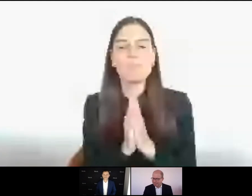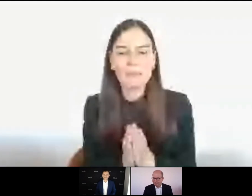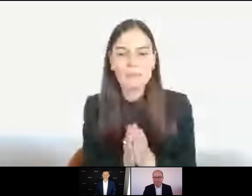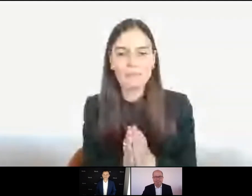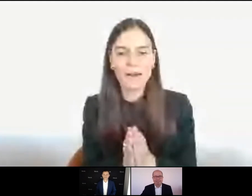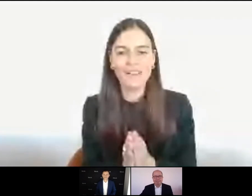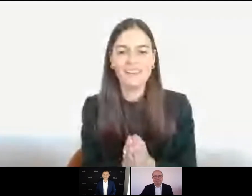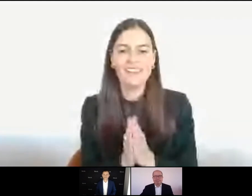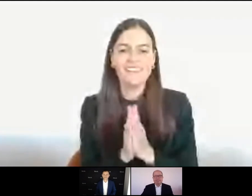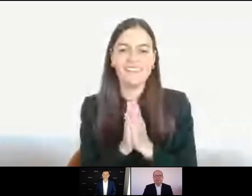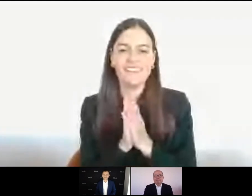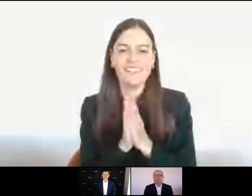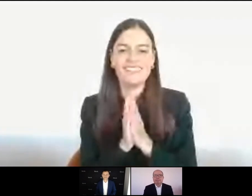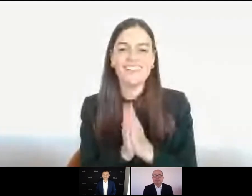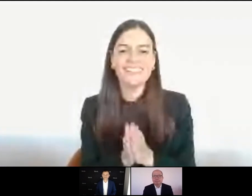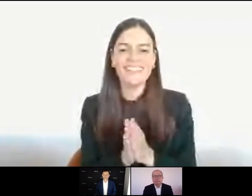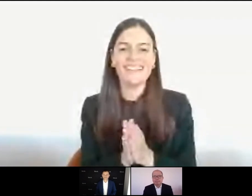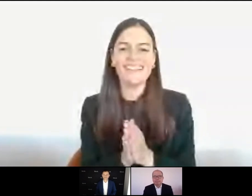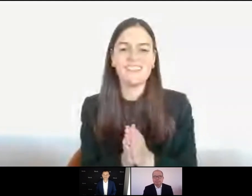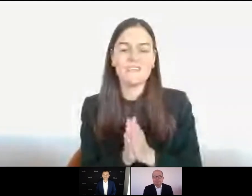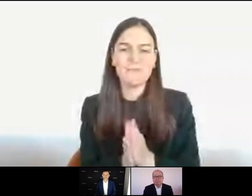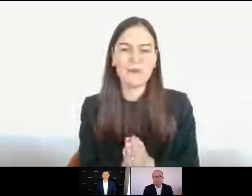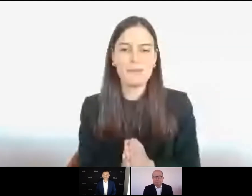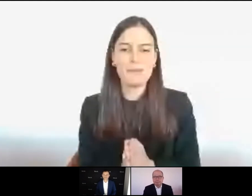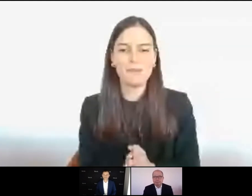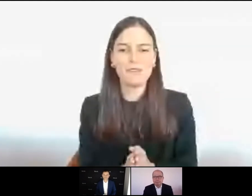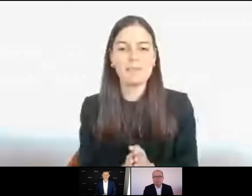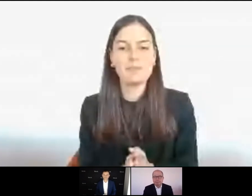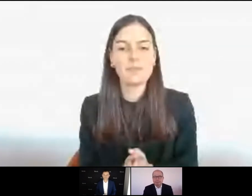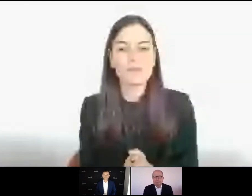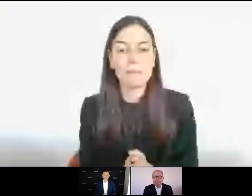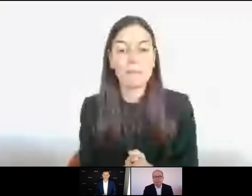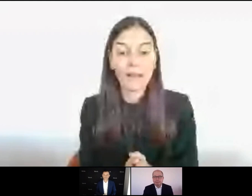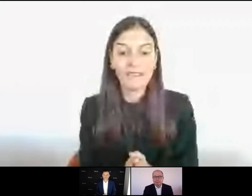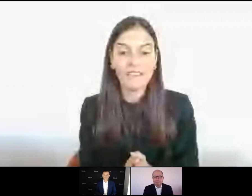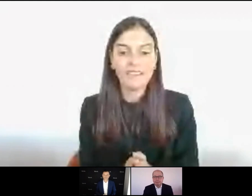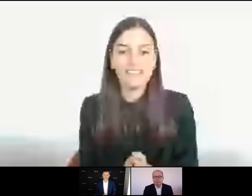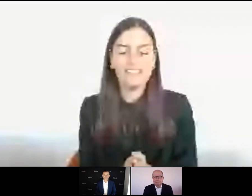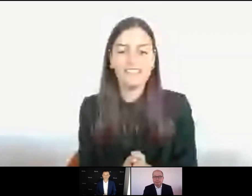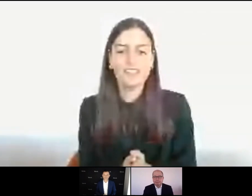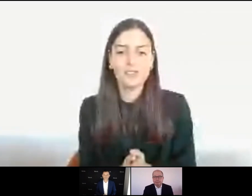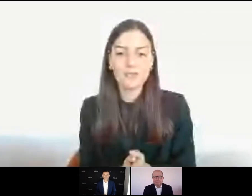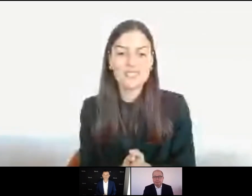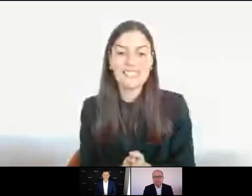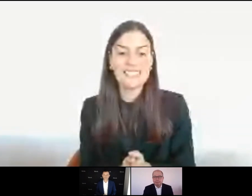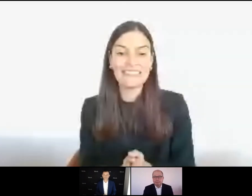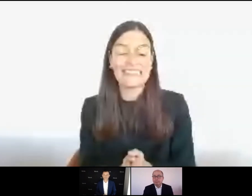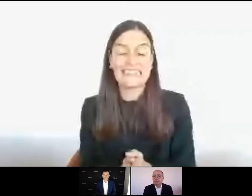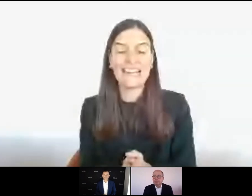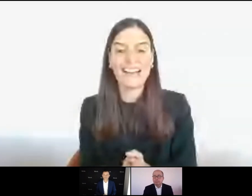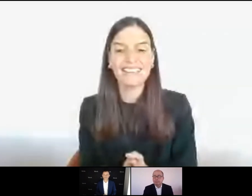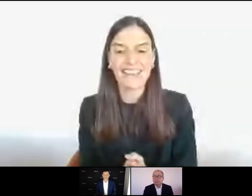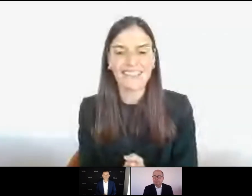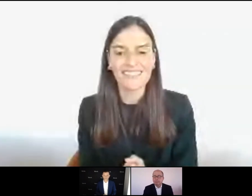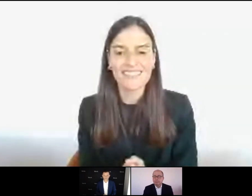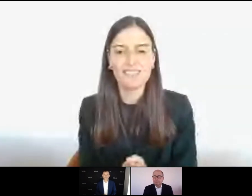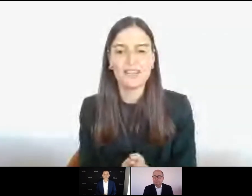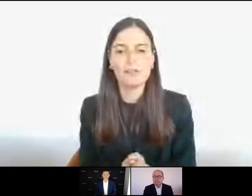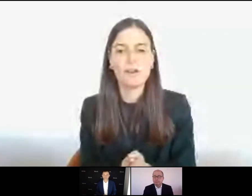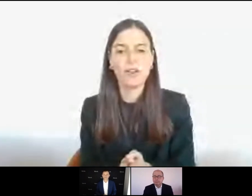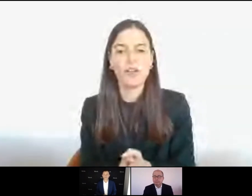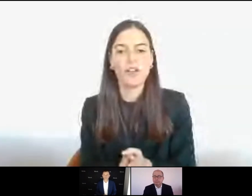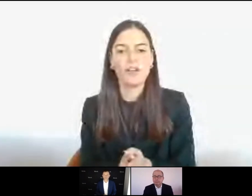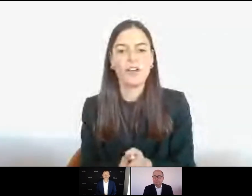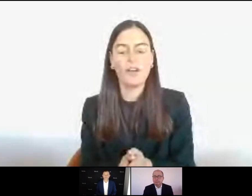ne permet pas d'intégrer le plan épargne retraite puisque ce n'est pas un outil destiné à la retraite.